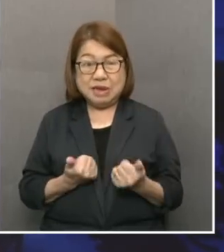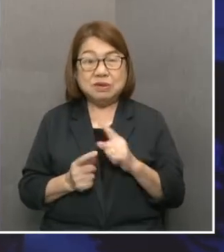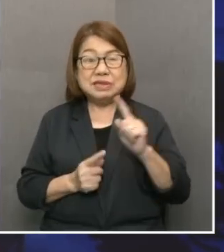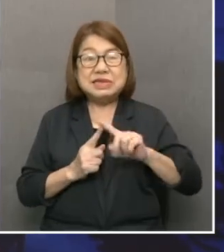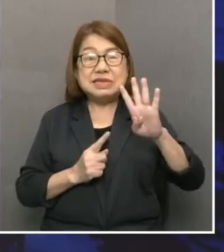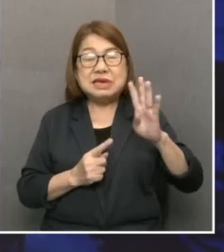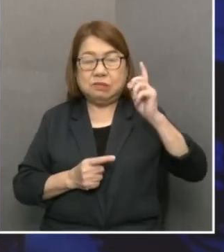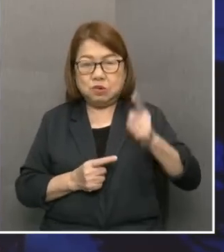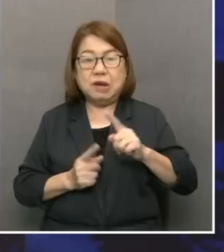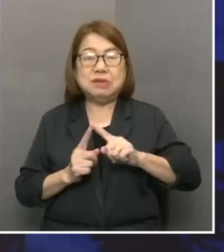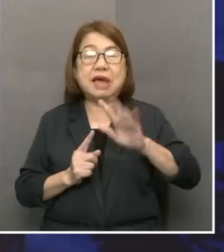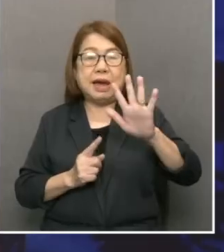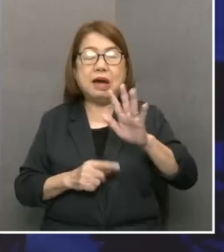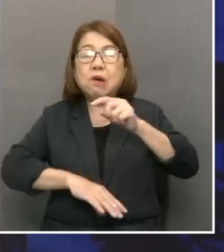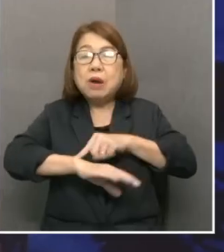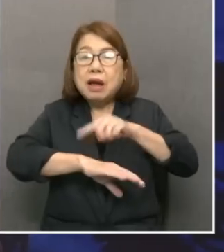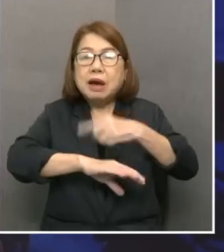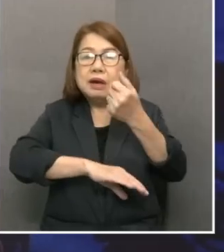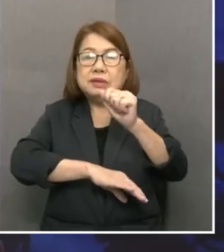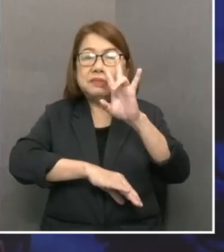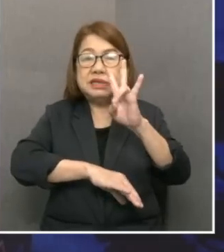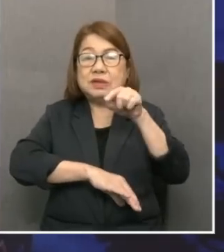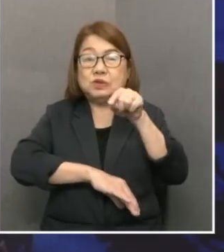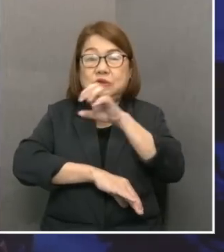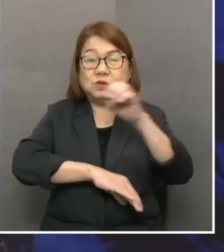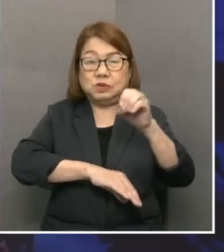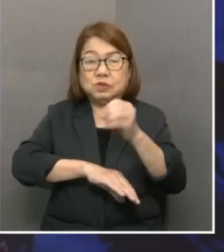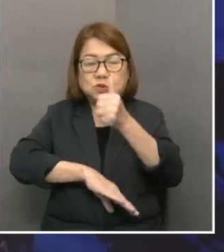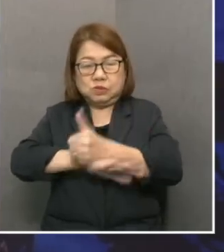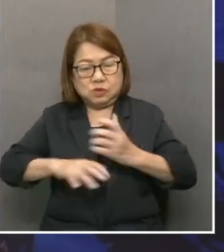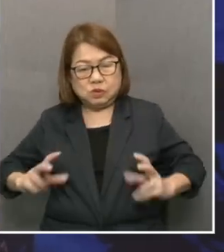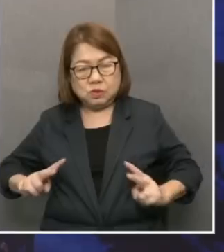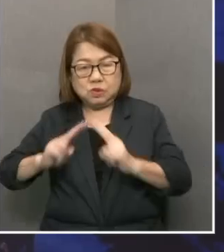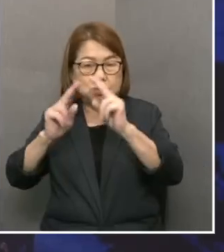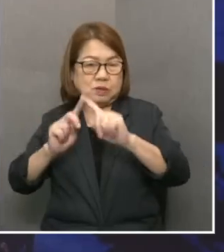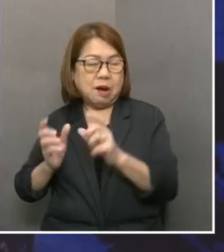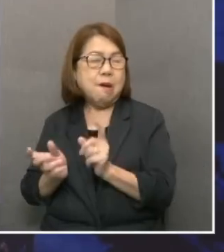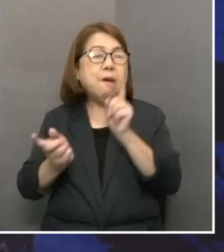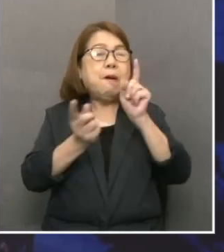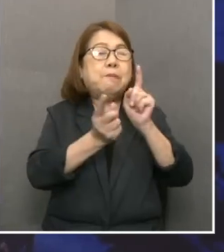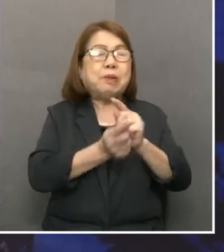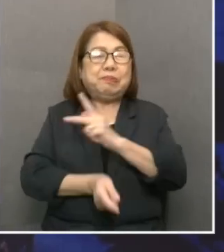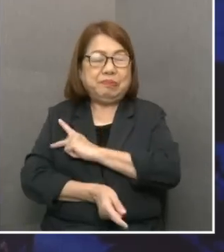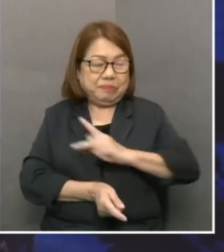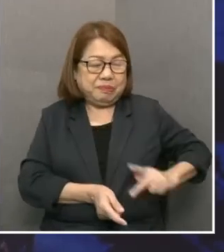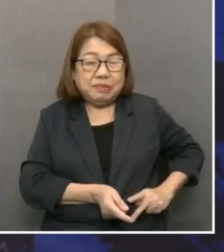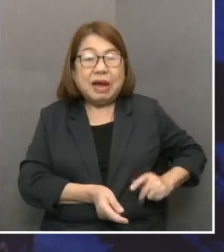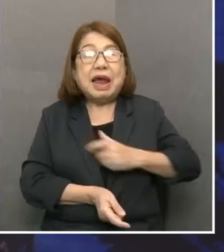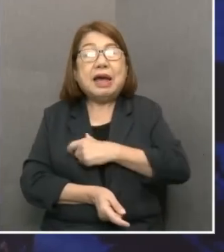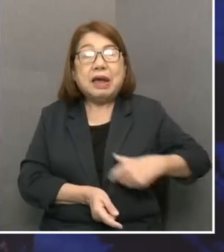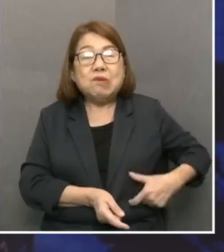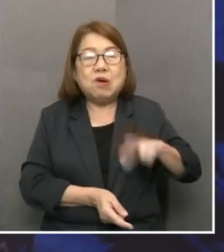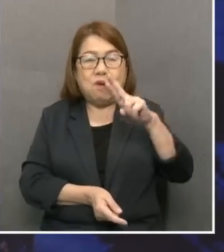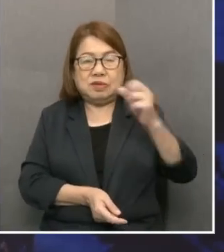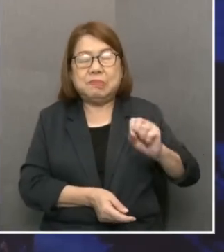คะประมาณ 17นค่ะนายกรัฐมนตรีก็จะนำคณะรัฐมนตรีเข้าถวายสัตว์ปฏิญาณตนจากนั้นนะคะวันพุธคุณผู้ชม